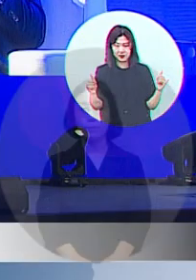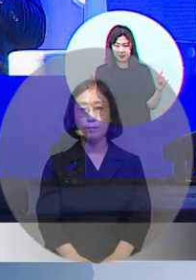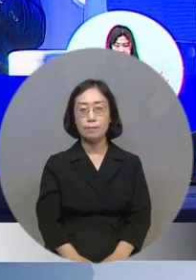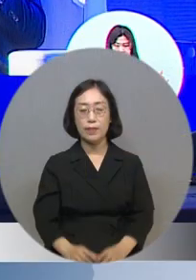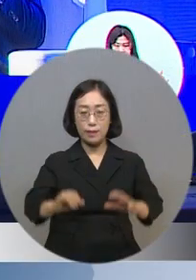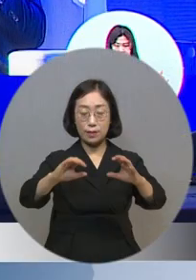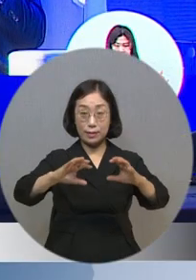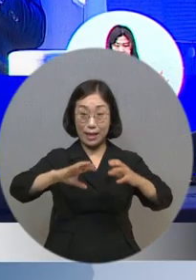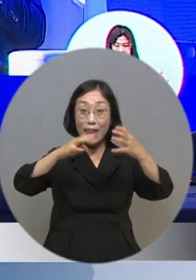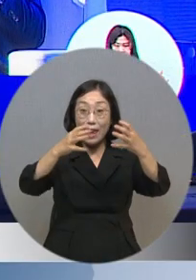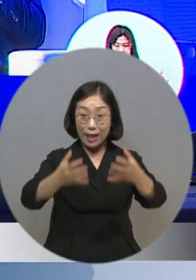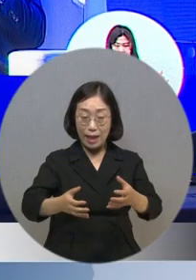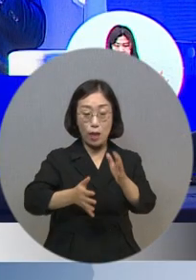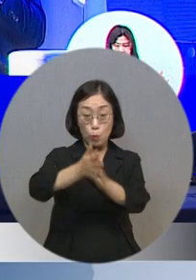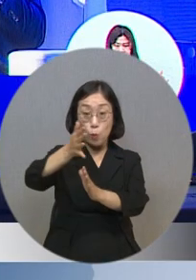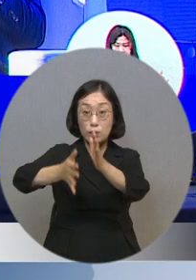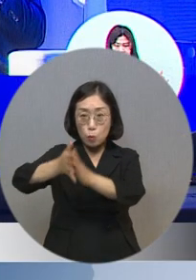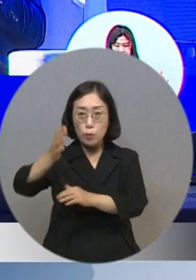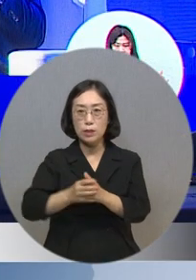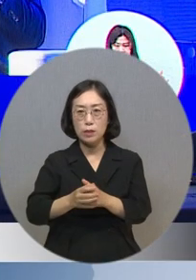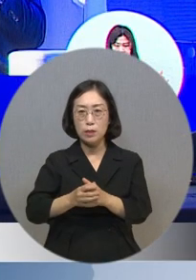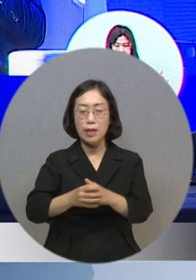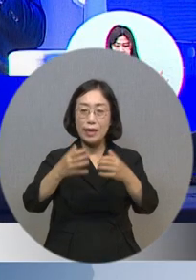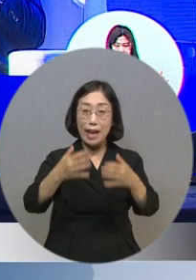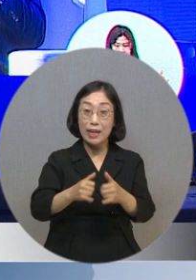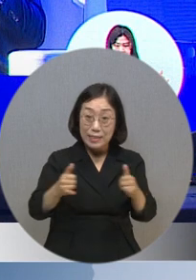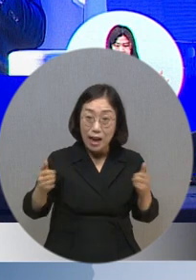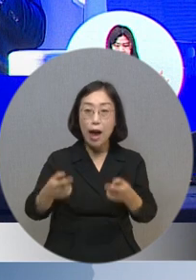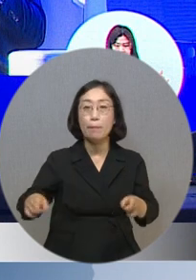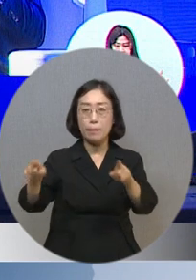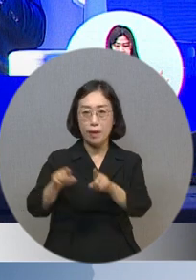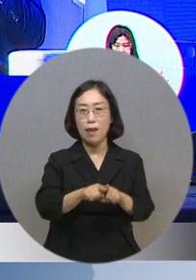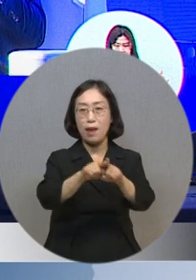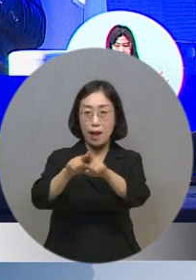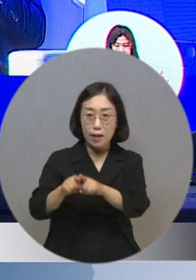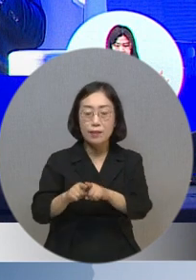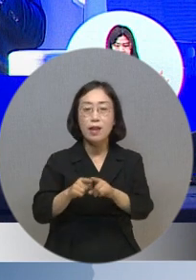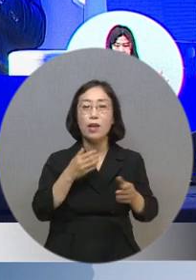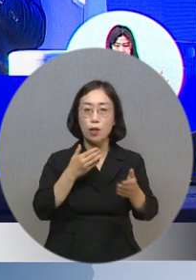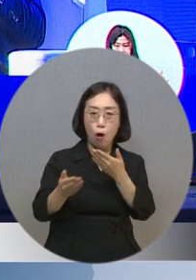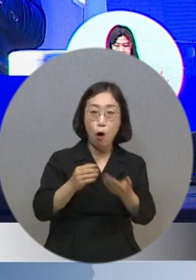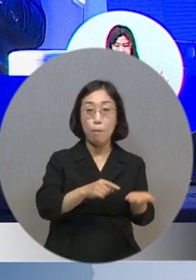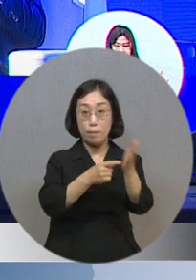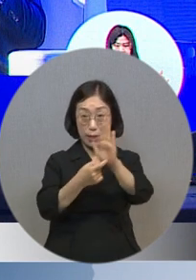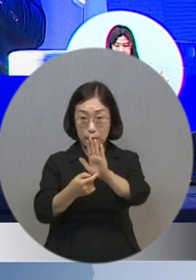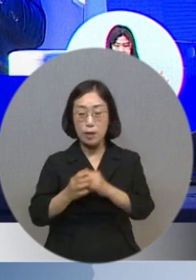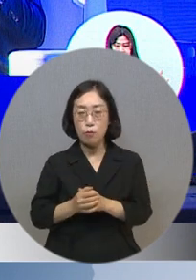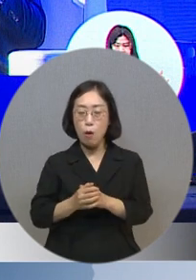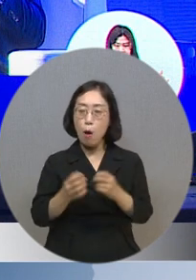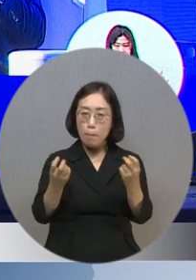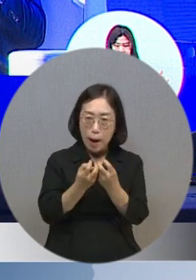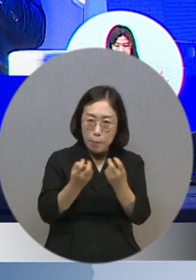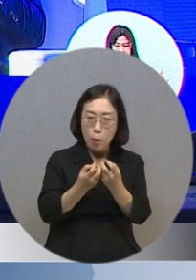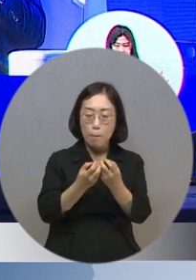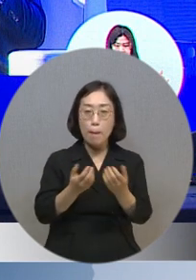세계 여러 도시들의 약자 동행 정책과 활동 사례를 공유하고 앞으로 나아가야 할 발전 방안에 대해